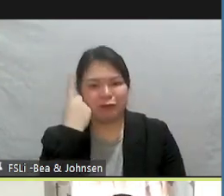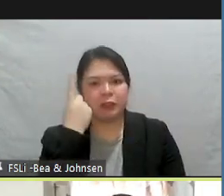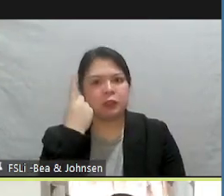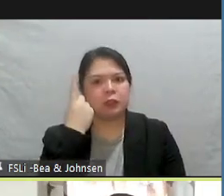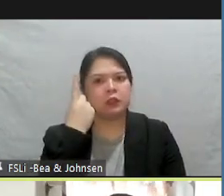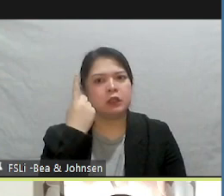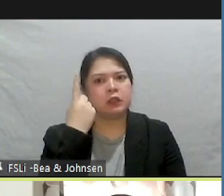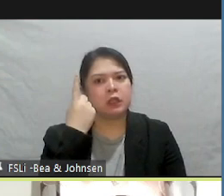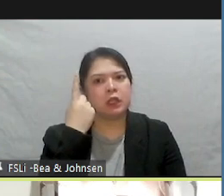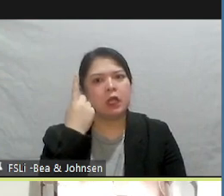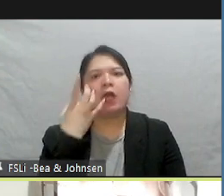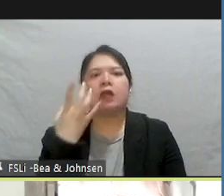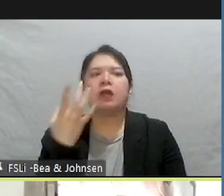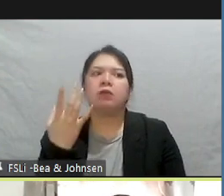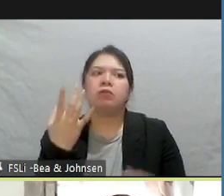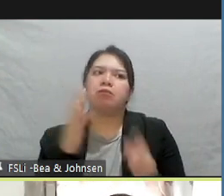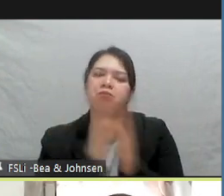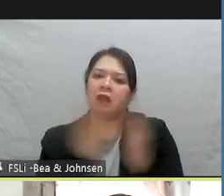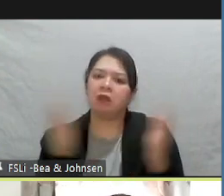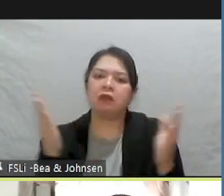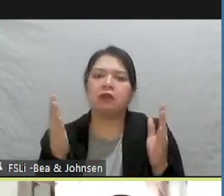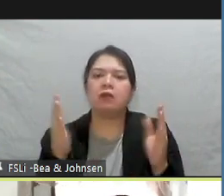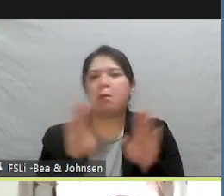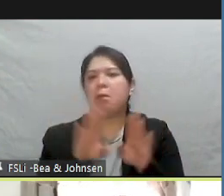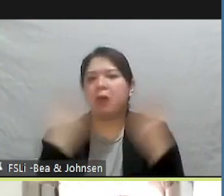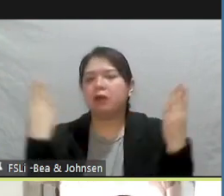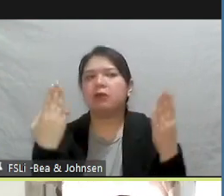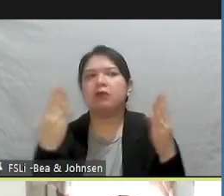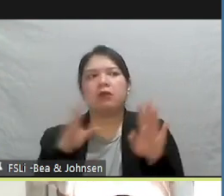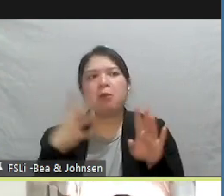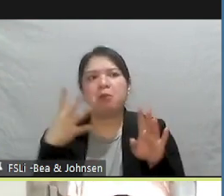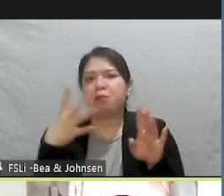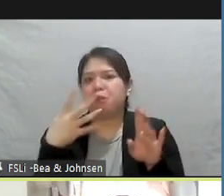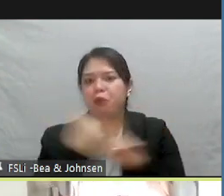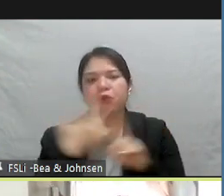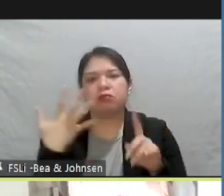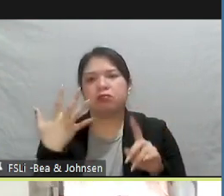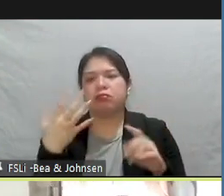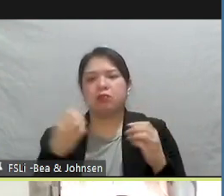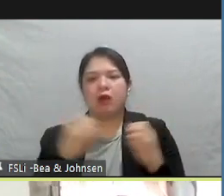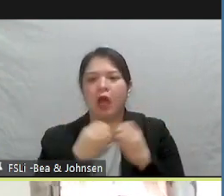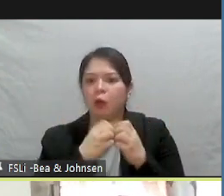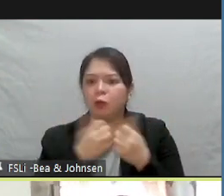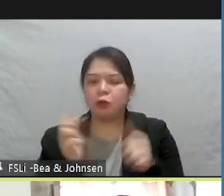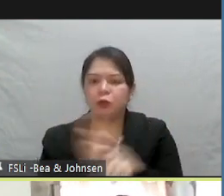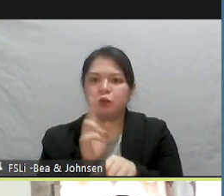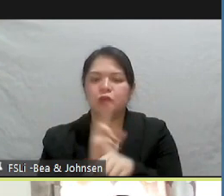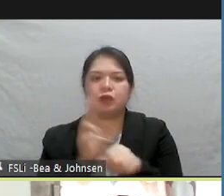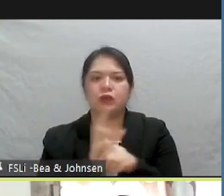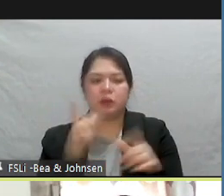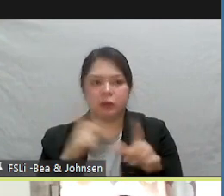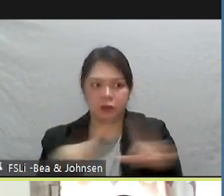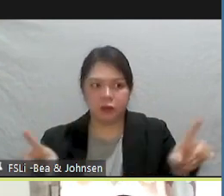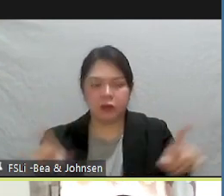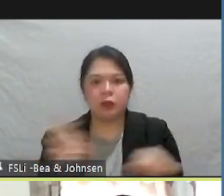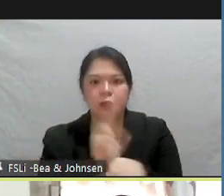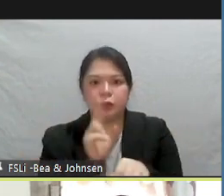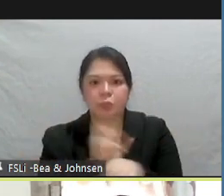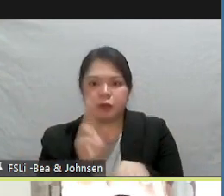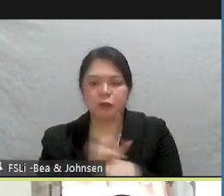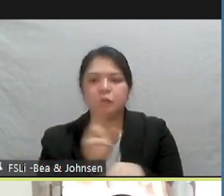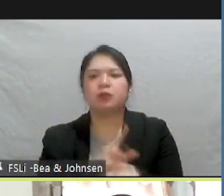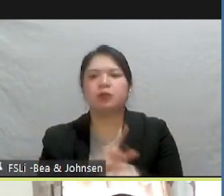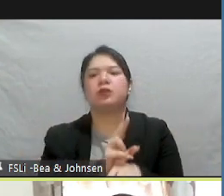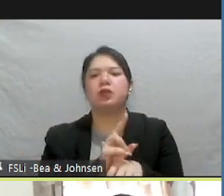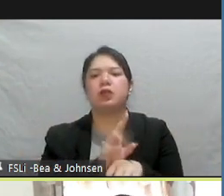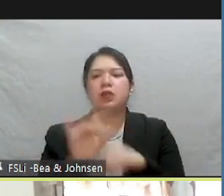maintindihan, bigyan natin ng kahalagahan, importansya. Ang paggamit ng isang lingwahe, ang paggamit ng MTB-MLE ay